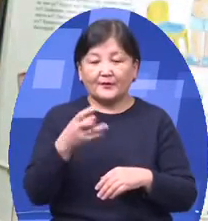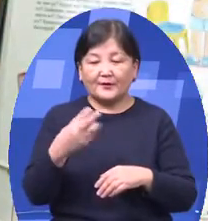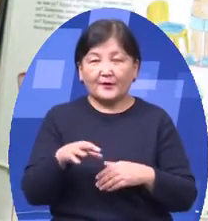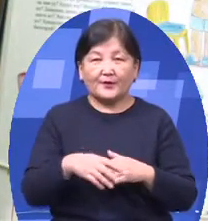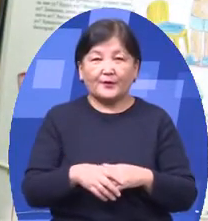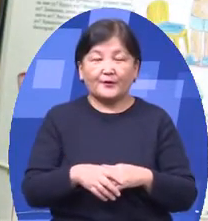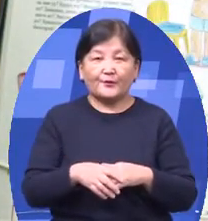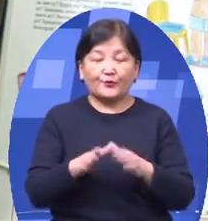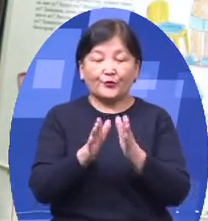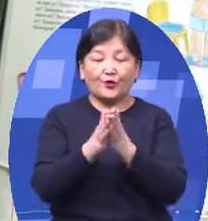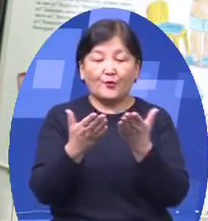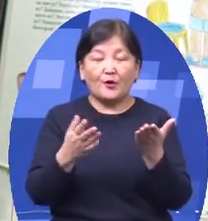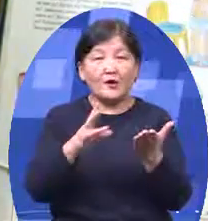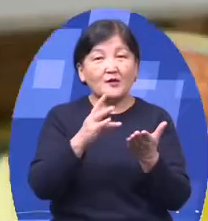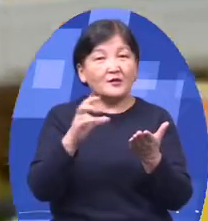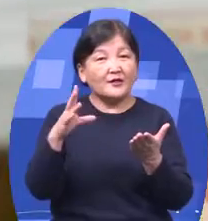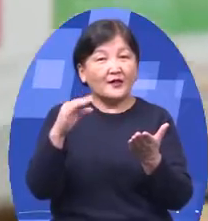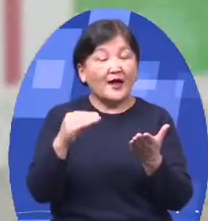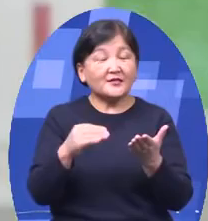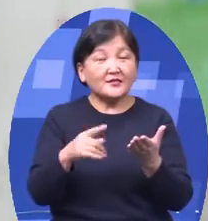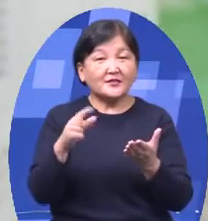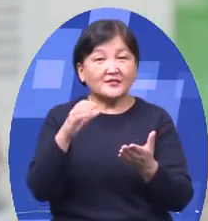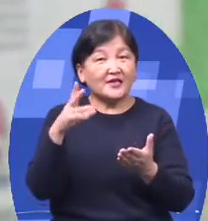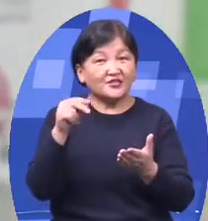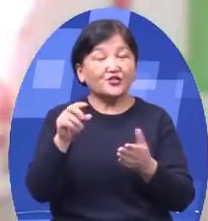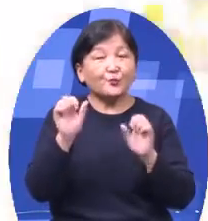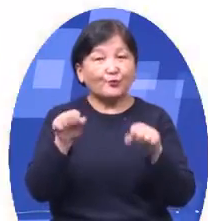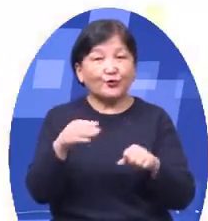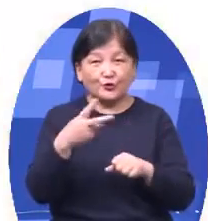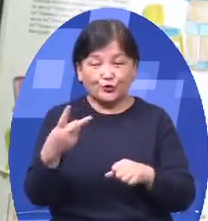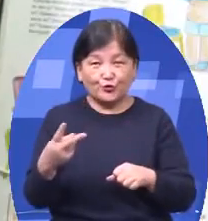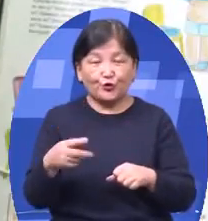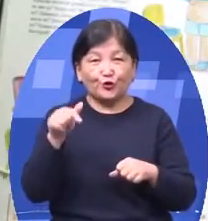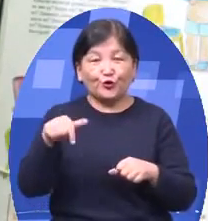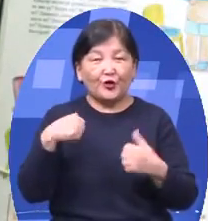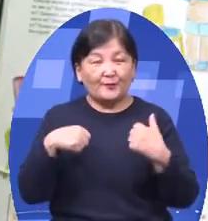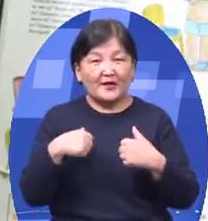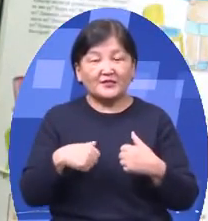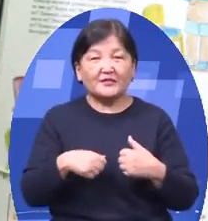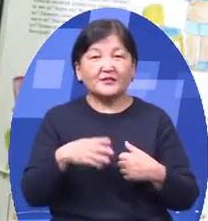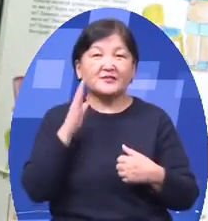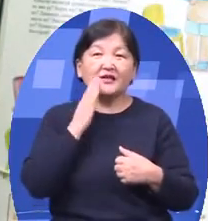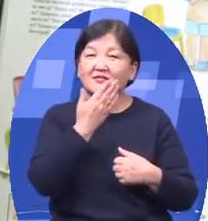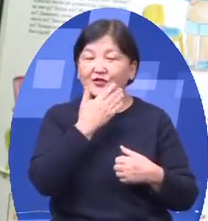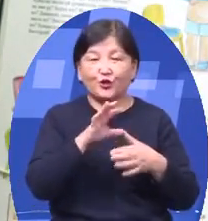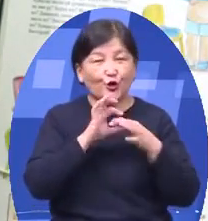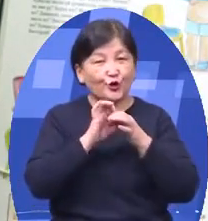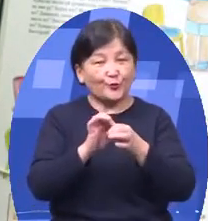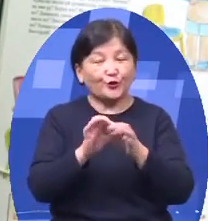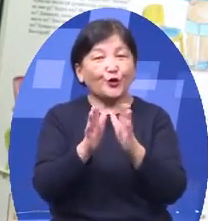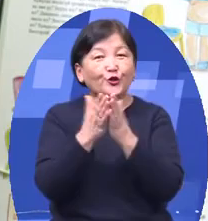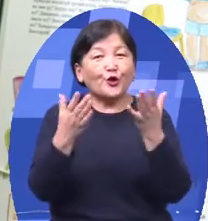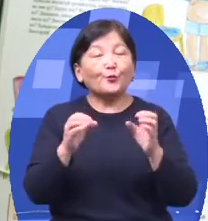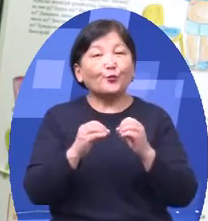За ингээд намаа наад засварлаж байна шүү. Хүүхдүүдээ багш нь өнөөдөр танарт цагаан сарын